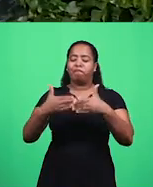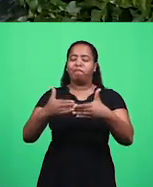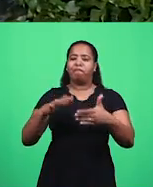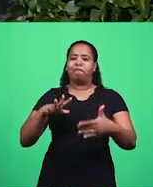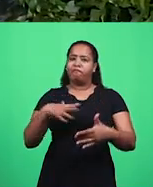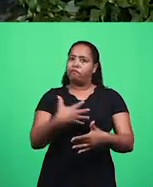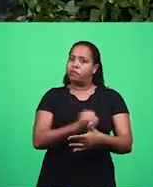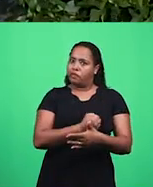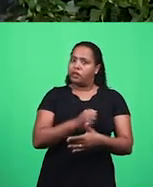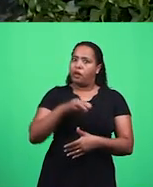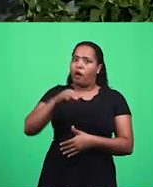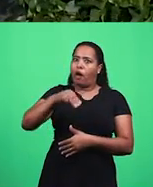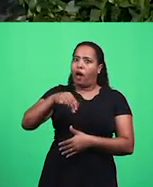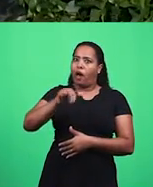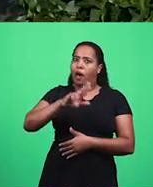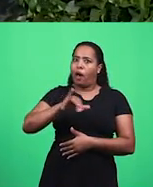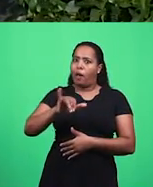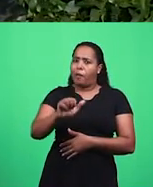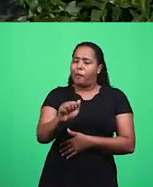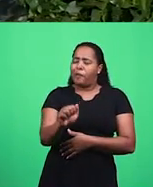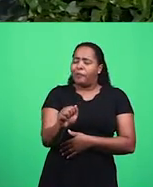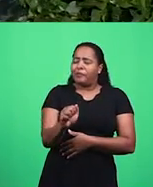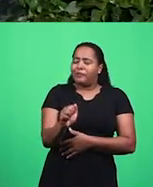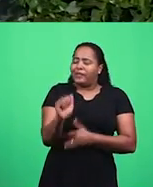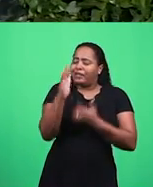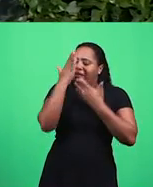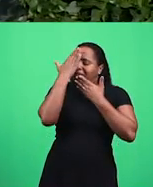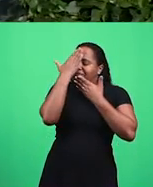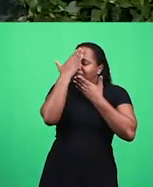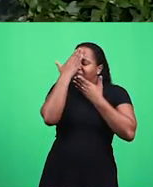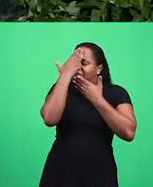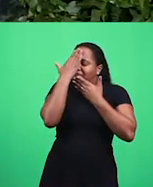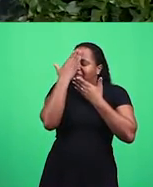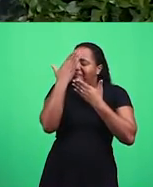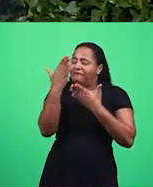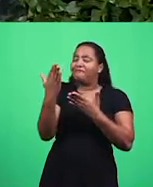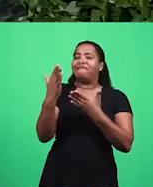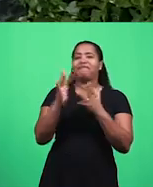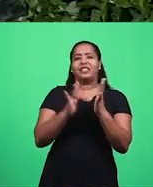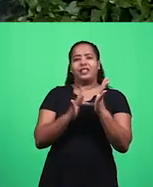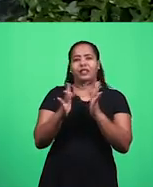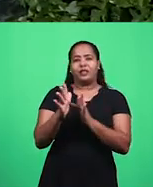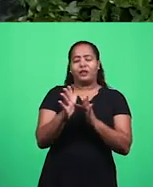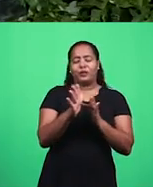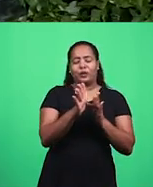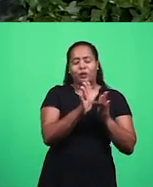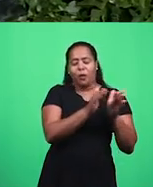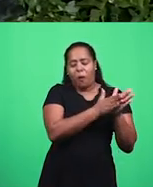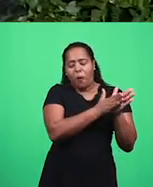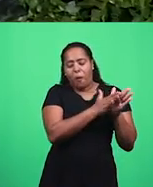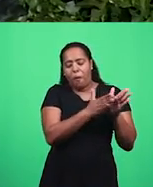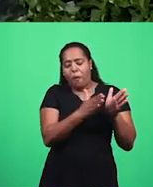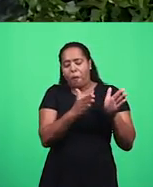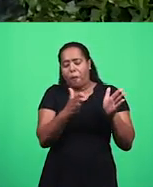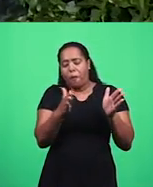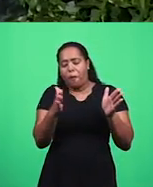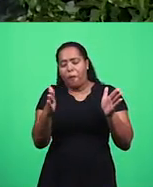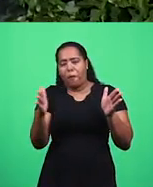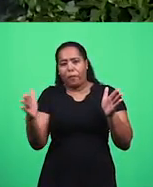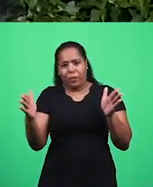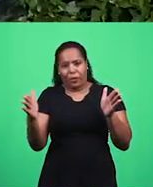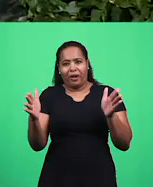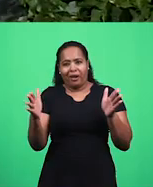ее жизни. Она была благодарна Господу в ее земном